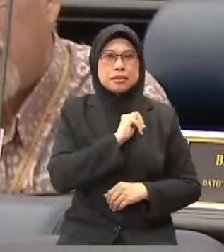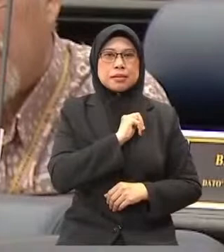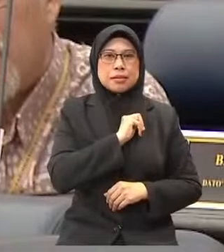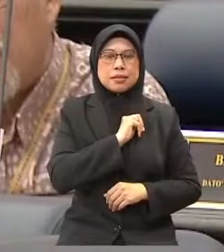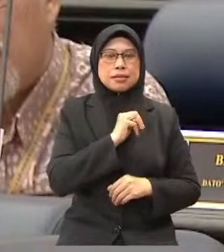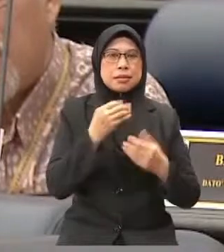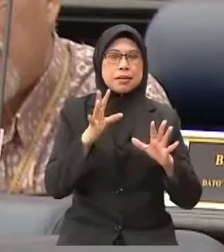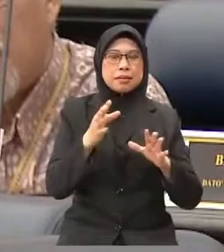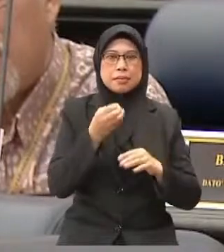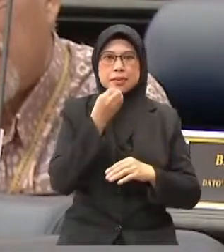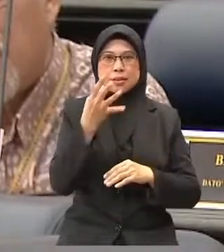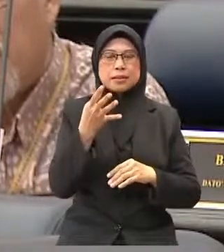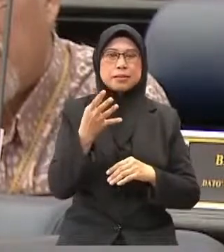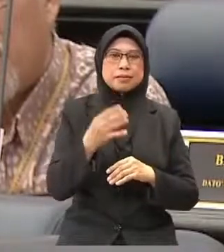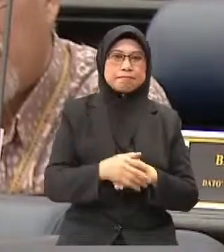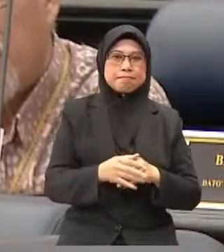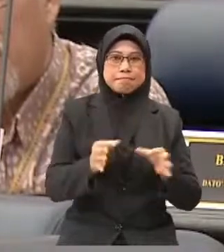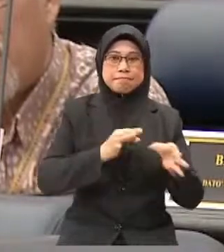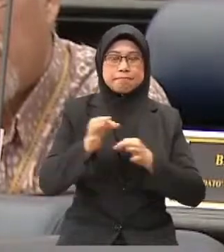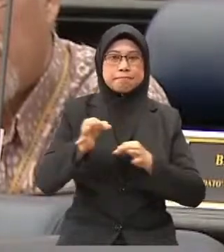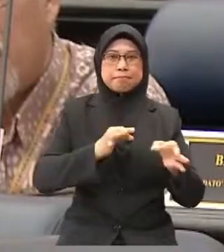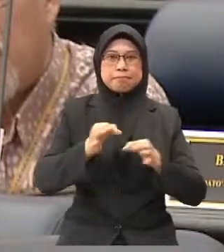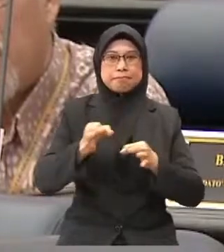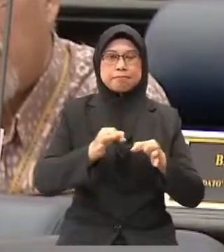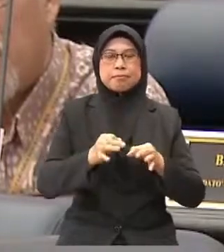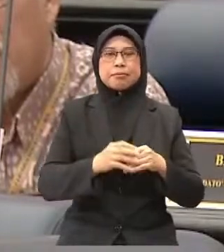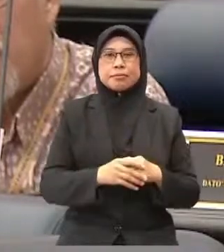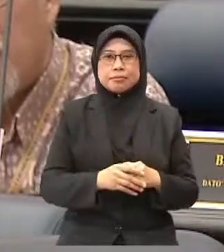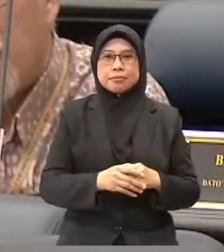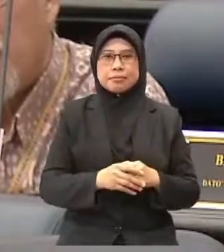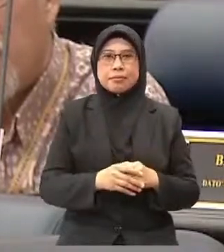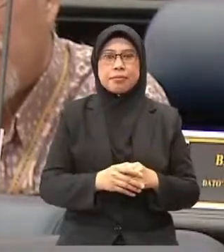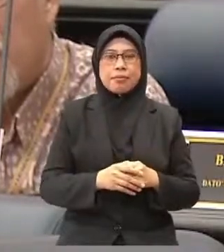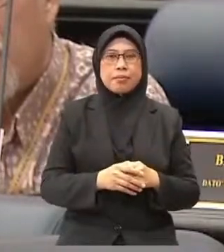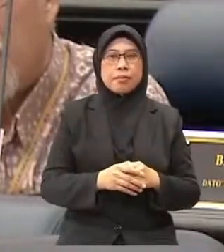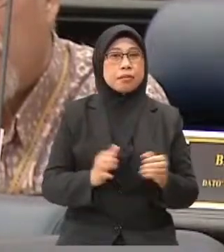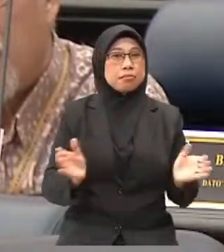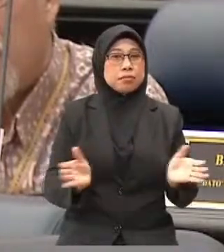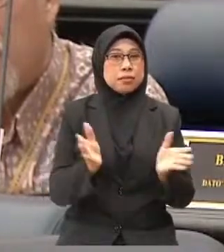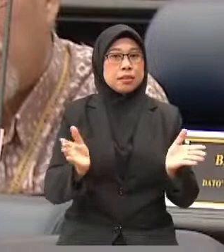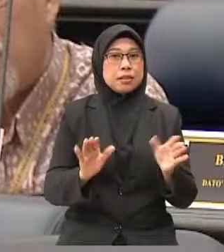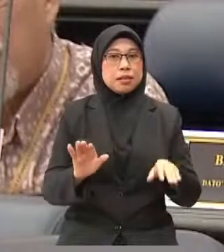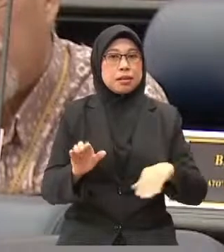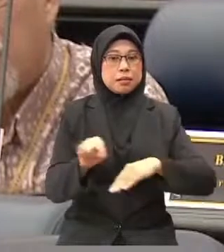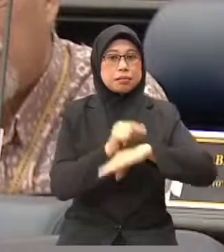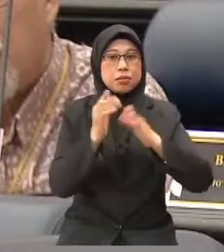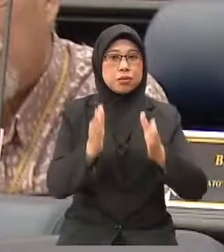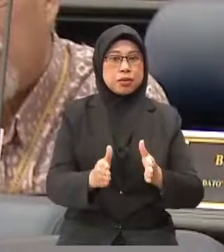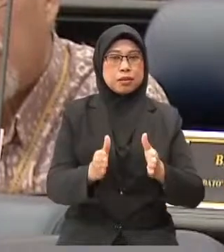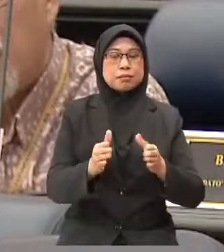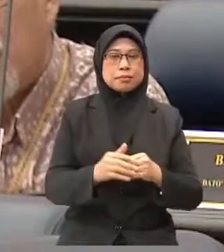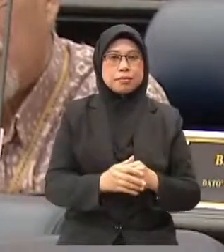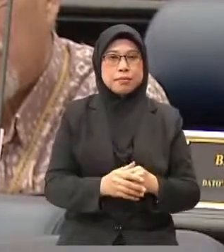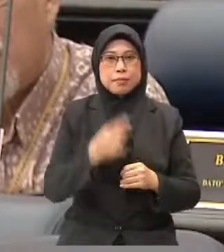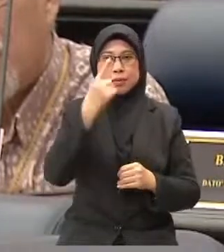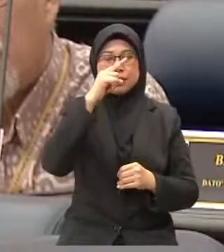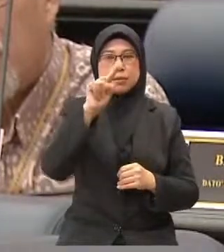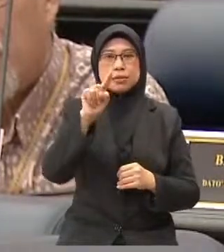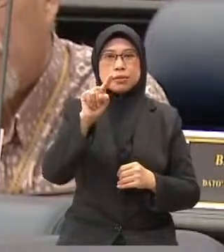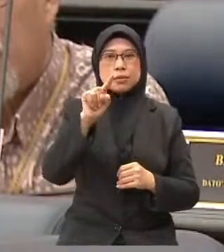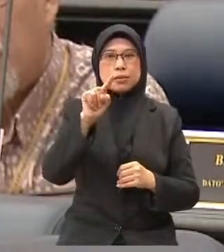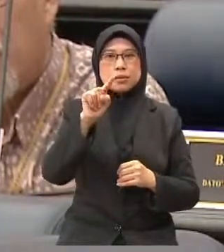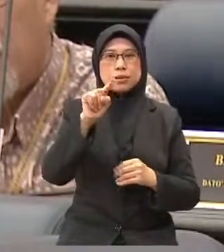dia saya nak tahu apakah langkah kita akan buat supaya kita boleh menggalakkan pengguna-pengguna public transport ya di di